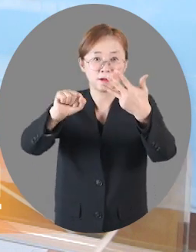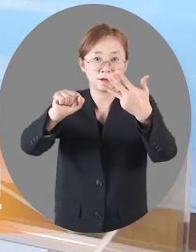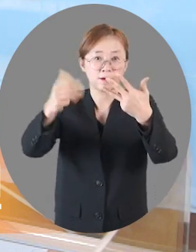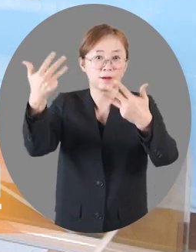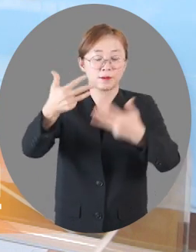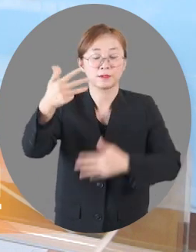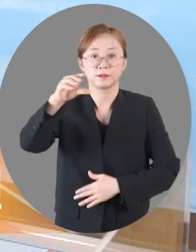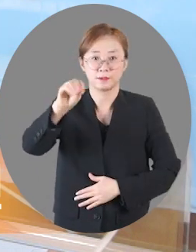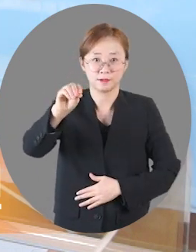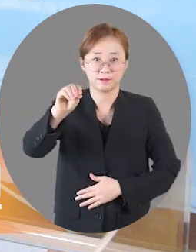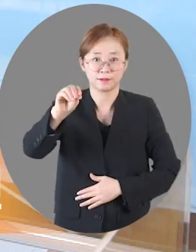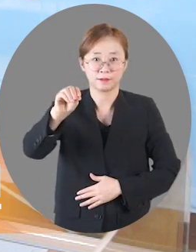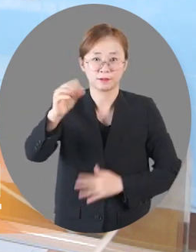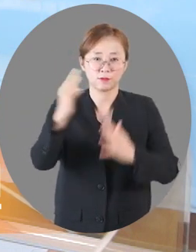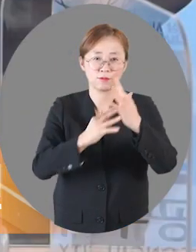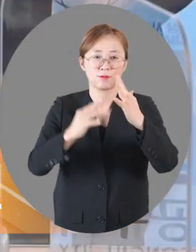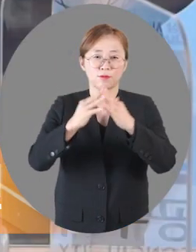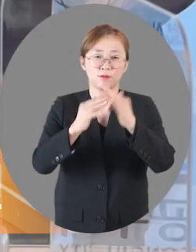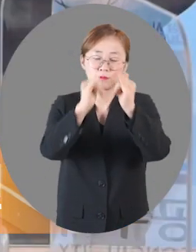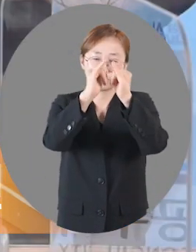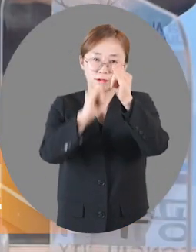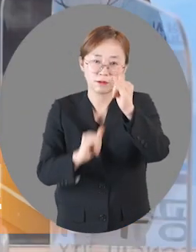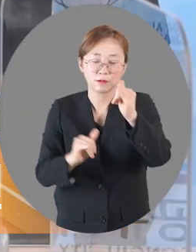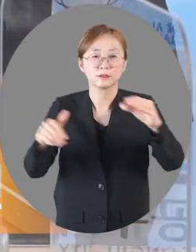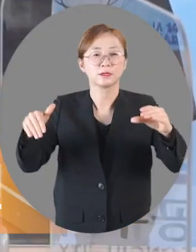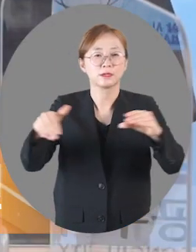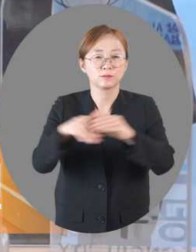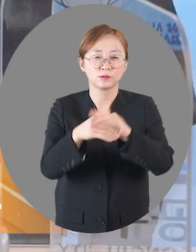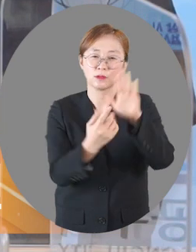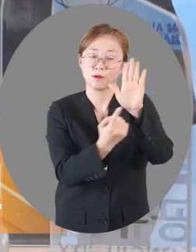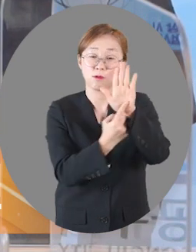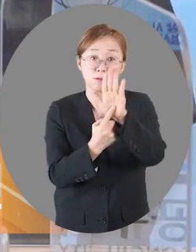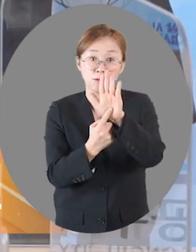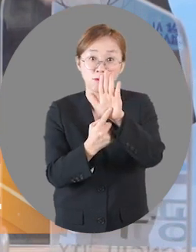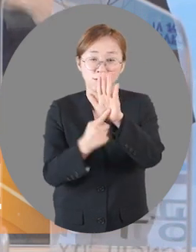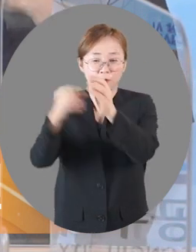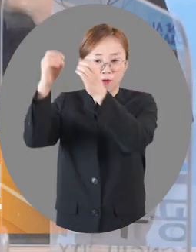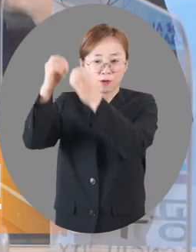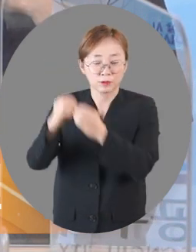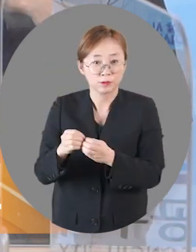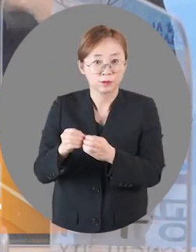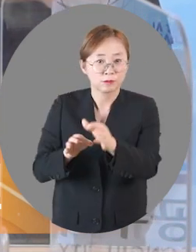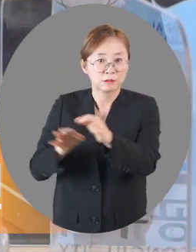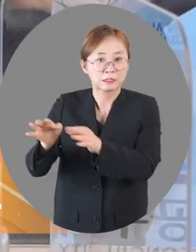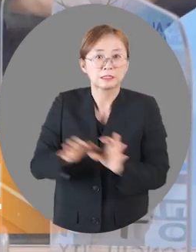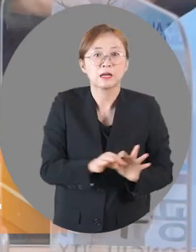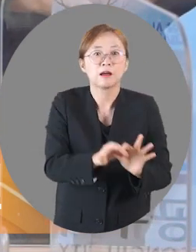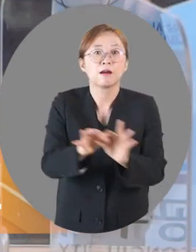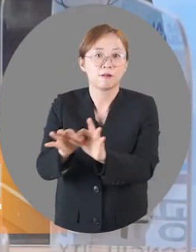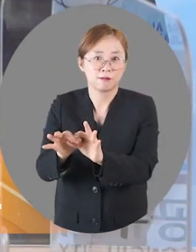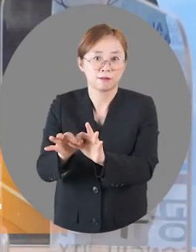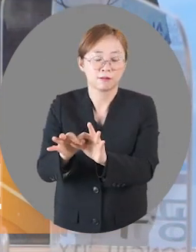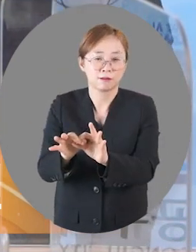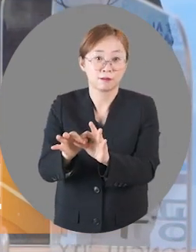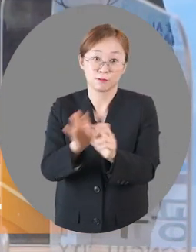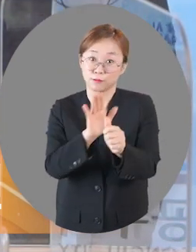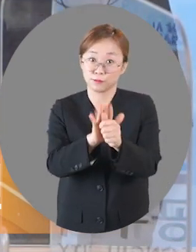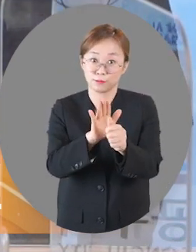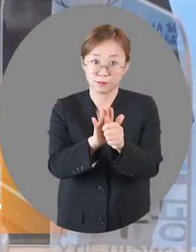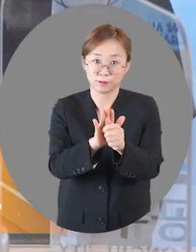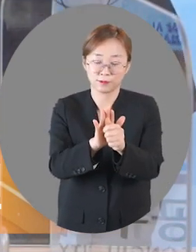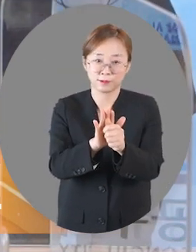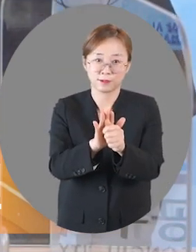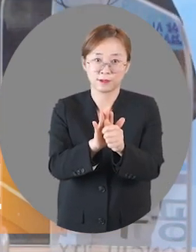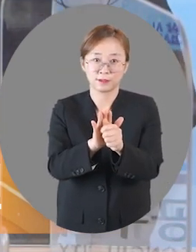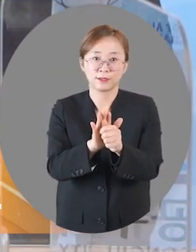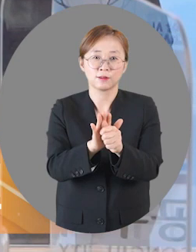8억 8천여만 원을 투입해 지역의 역사, 문화 등 지역 고유의 관광 자원을 연계, 전통시장의